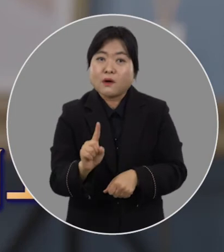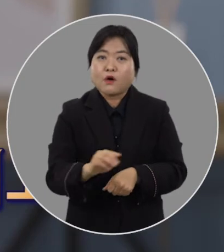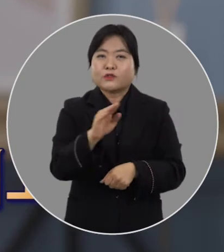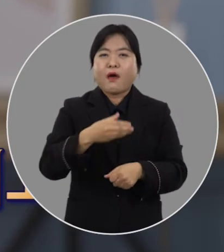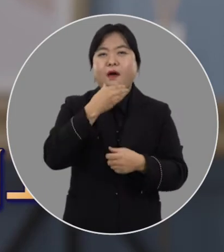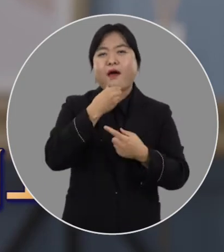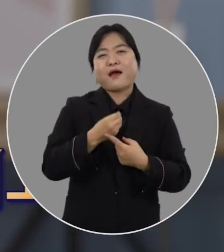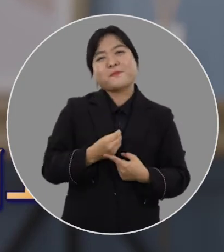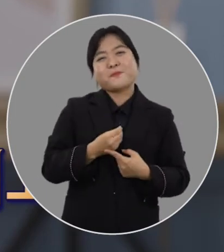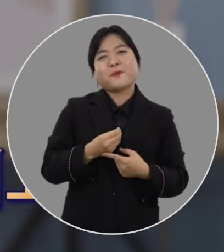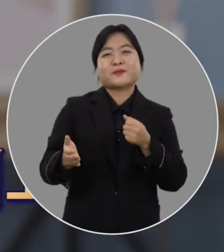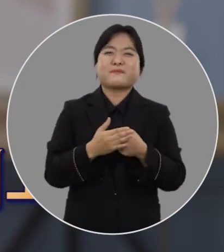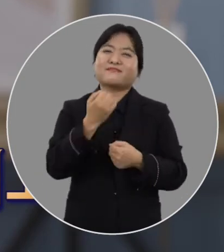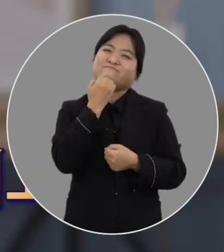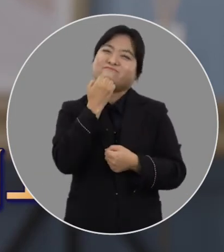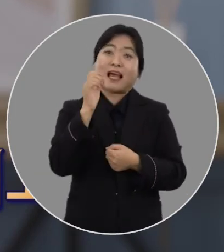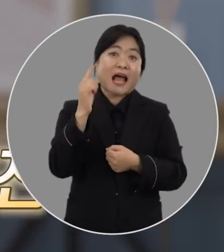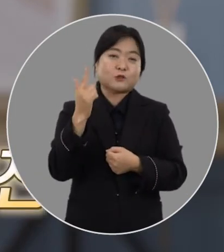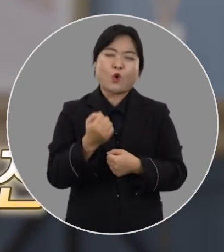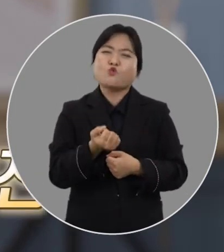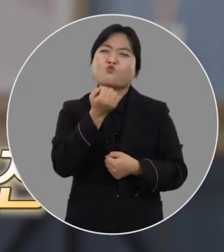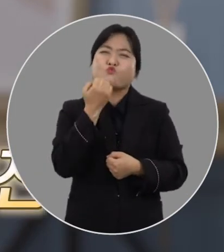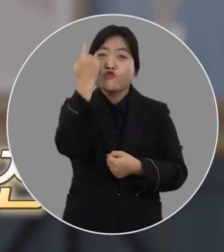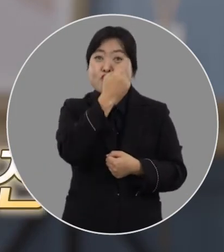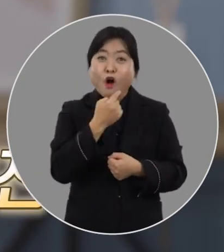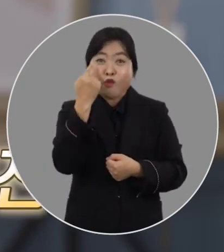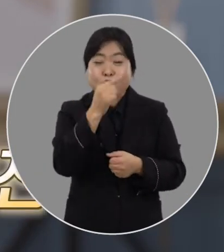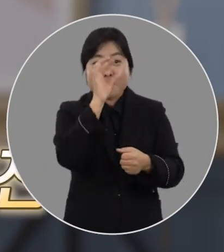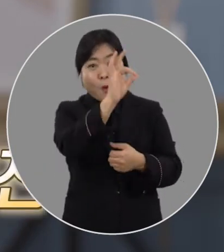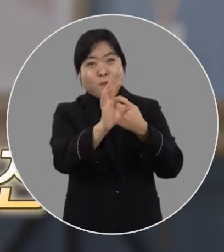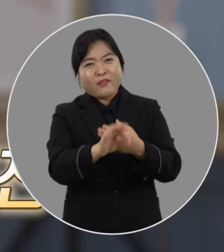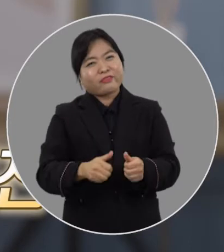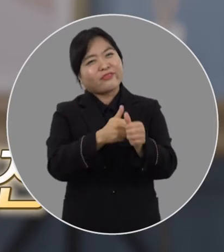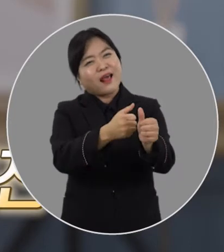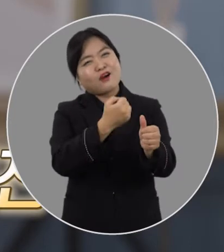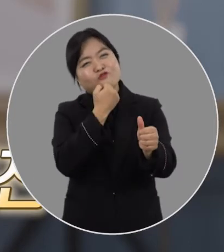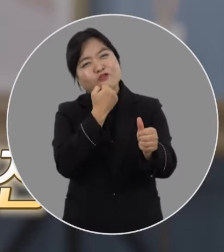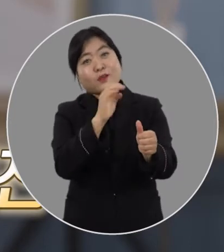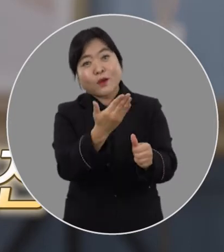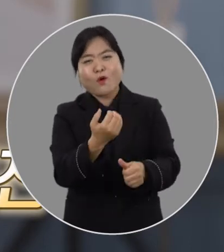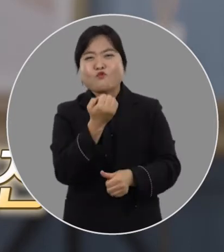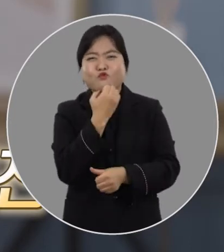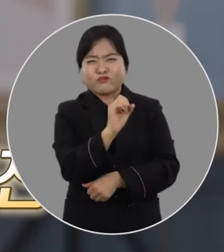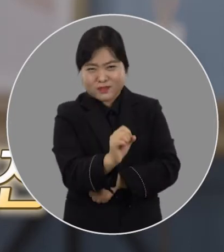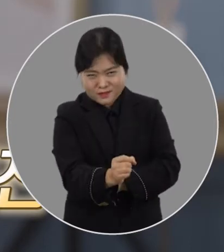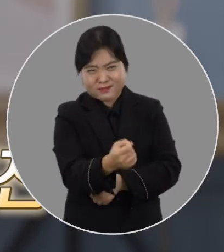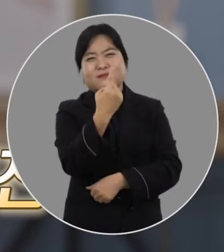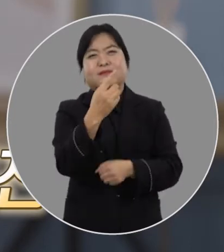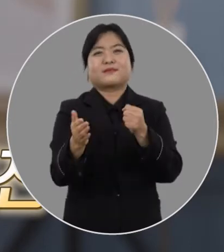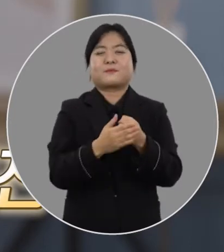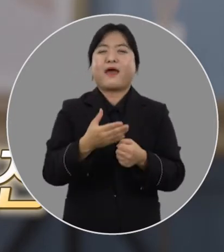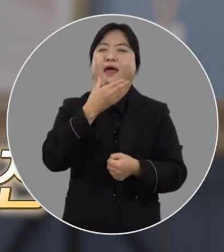우리는 행복해서 웃는 것이 아니고 웃는 얼굴을 보면 따라서 웃게 되고 웃게 되면